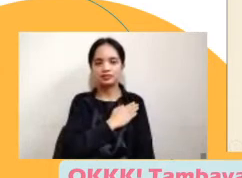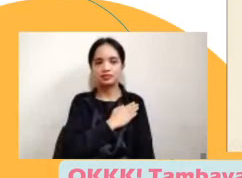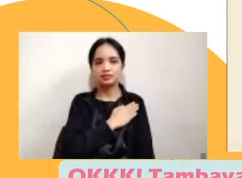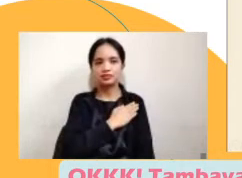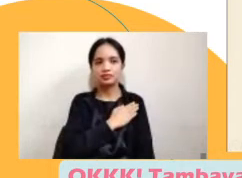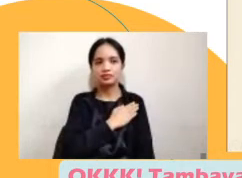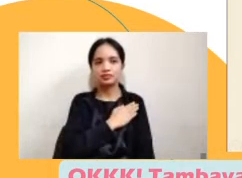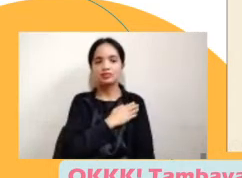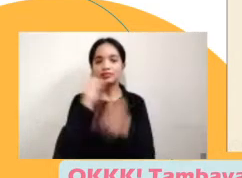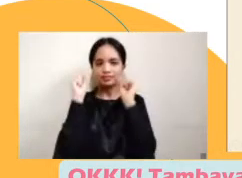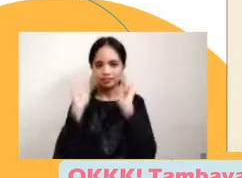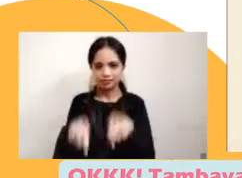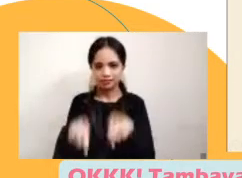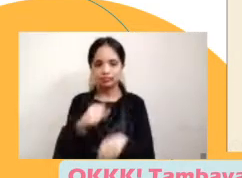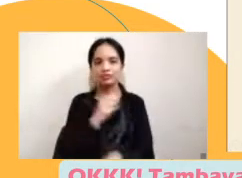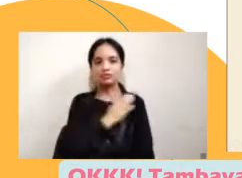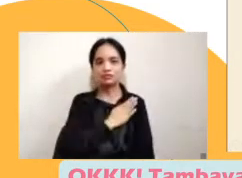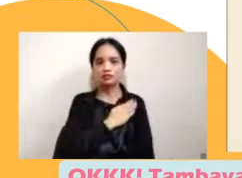Kaya mo yan.